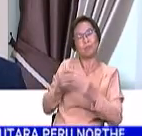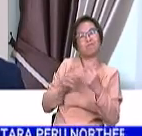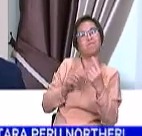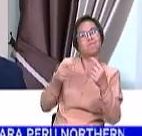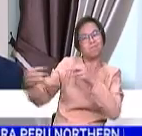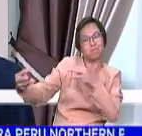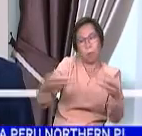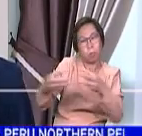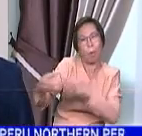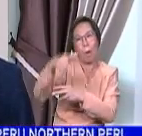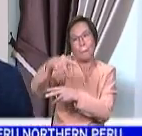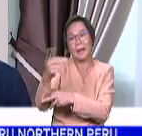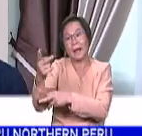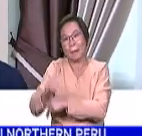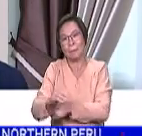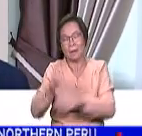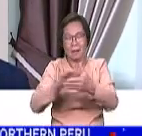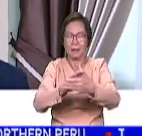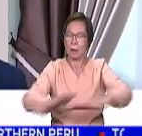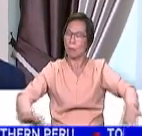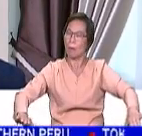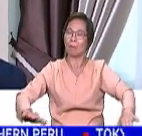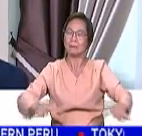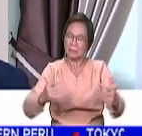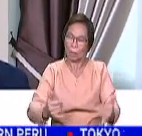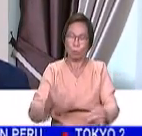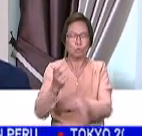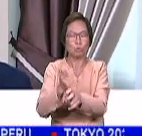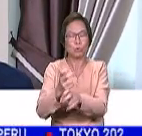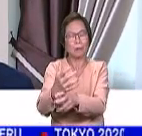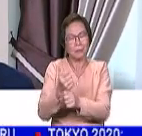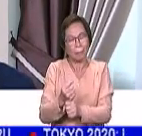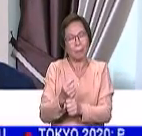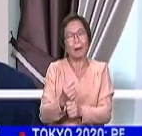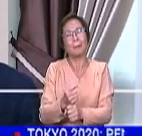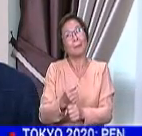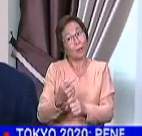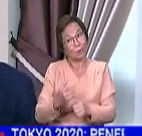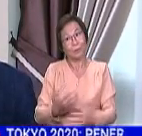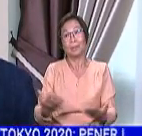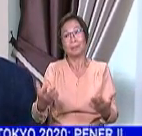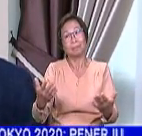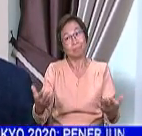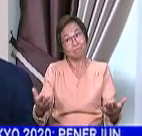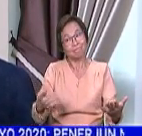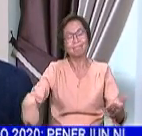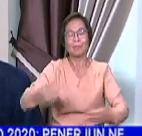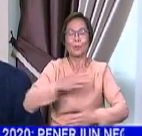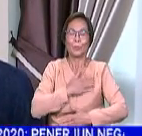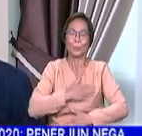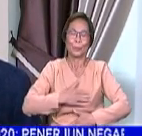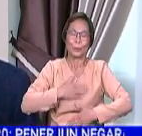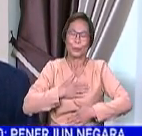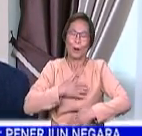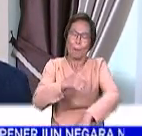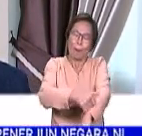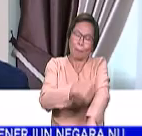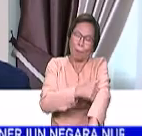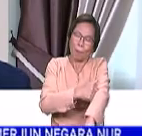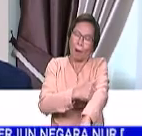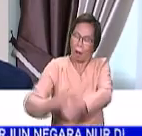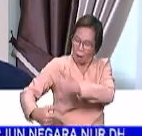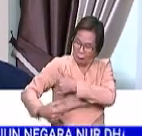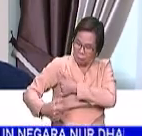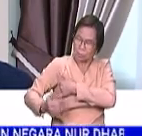keharmonian dan keamanan hari ini bukan mudah untuk di Kecapi justru hayatilah dan hargailah pengorbanan pejuang kita